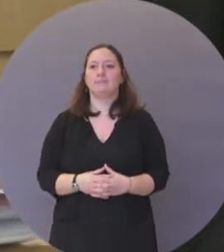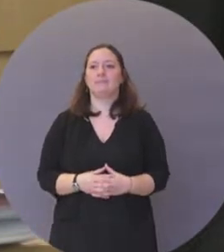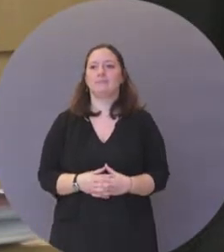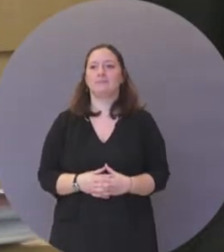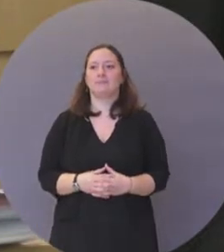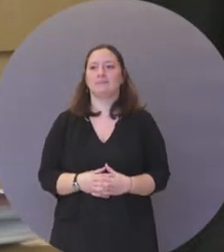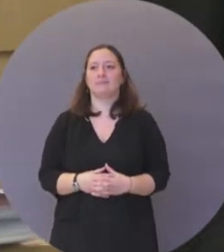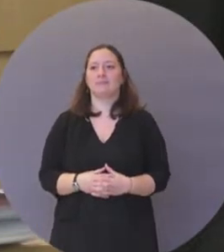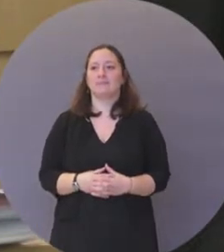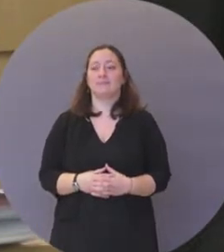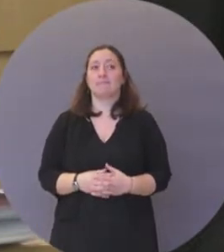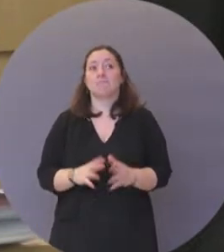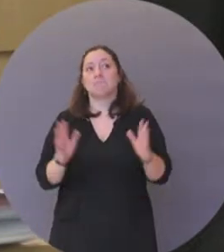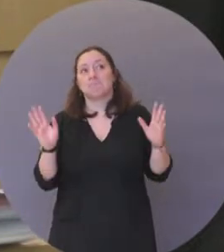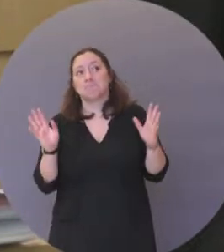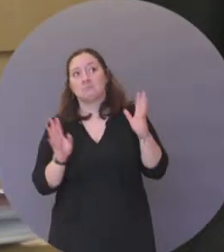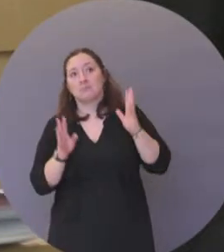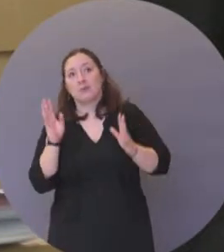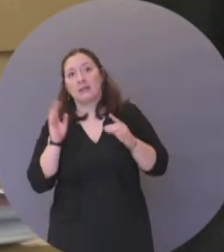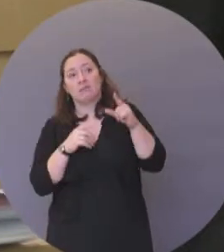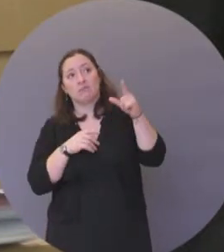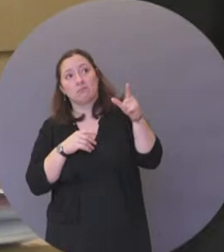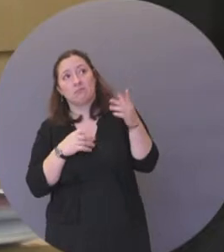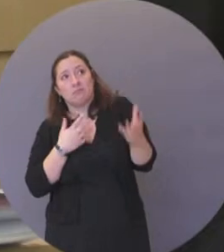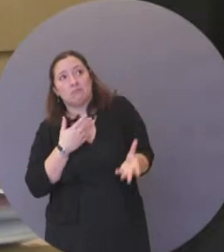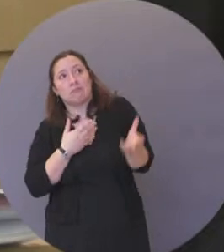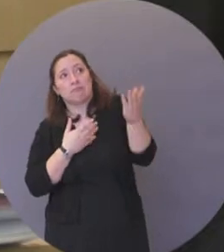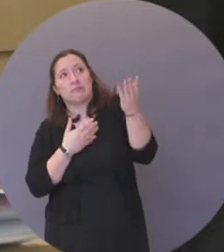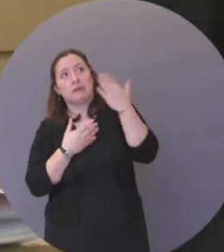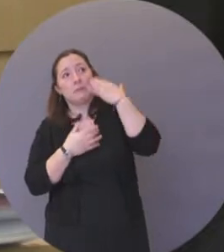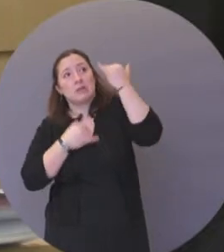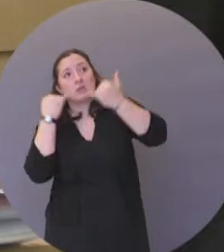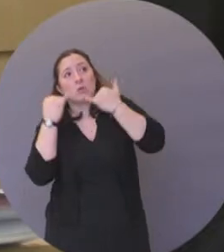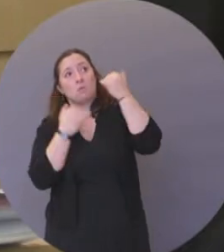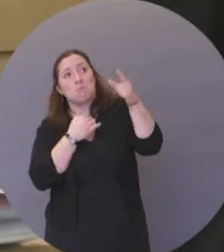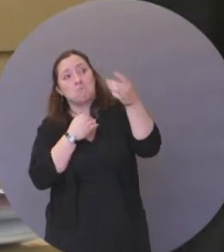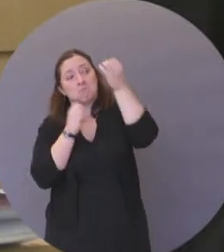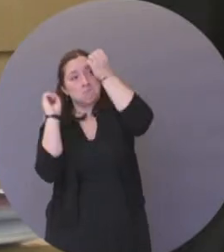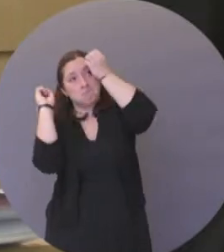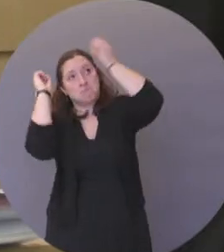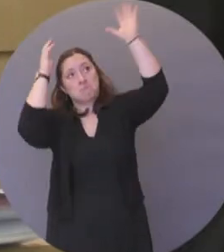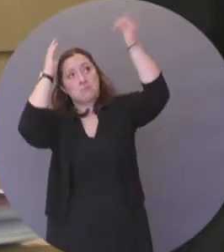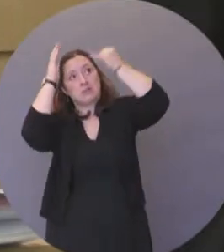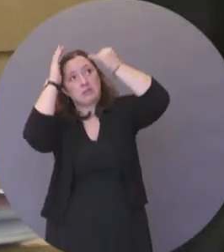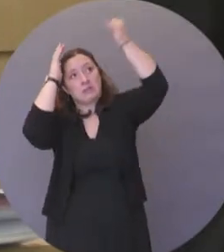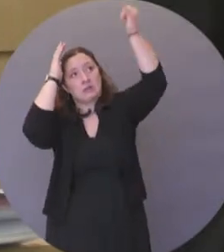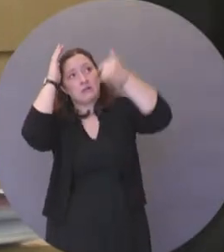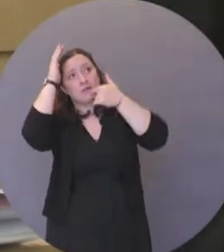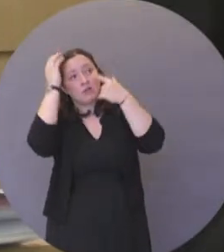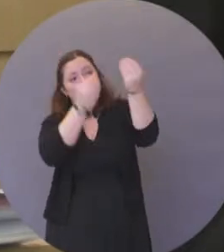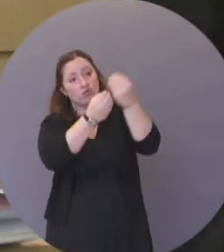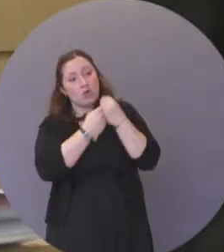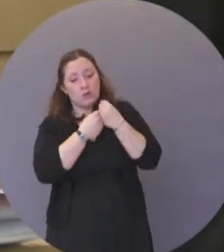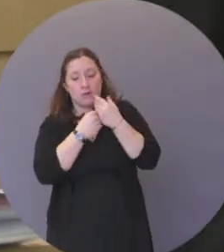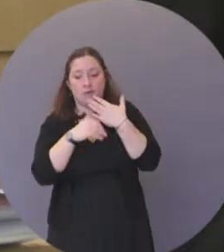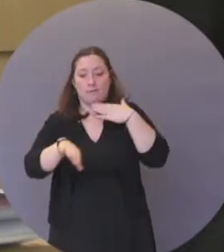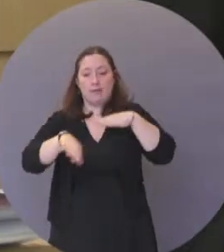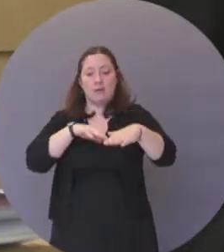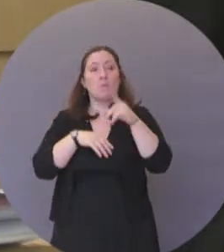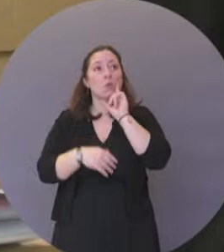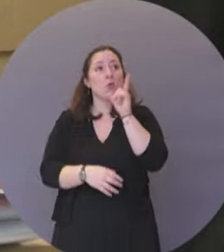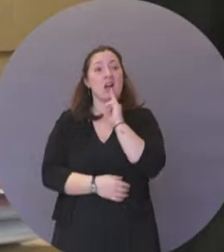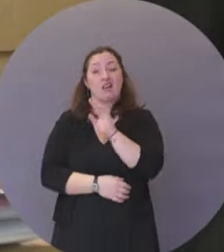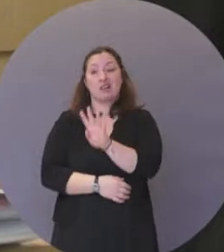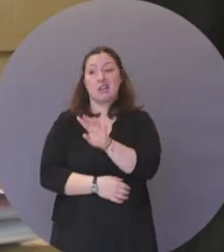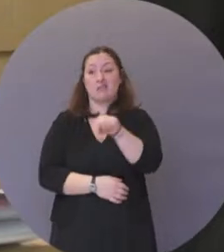s'il vous venez l'idée je pense que dans cette hémicycle on travaille ré davantage sur donner des moyens l'insertion puisqu'on est à 4,90%